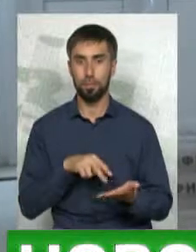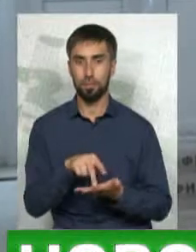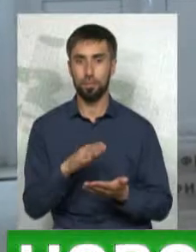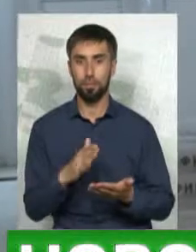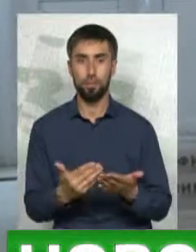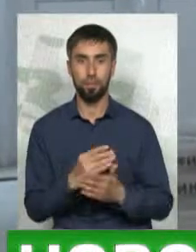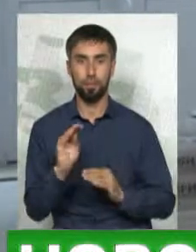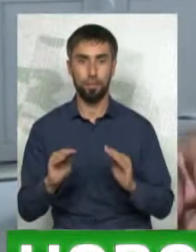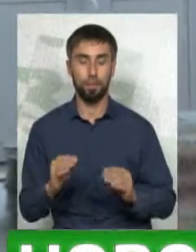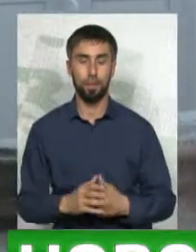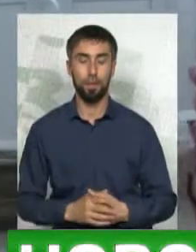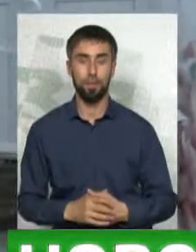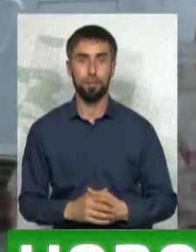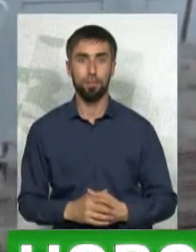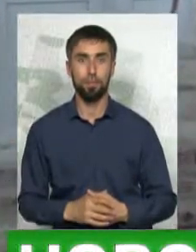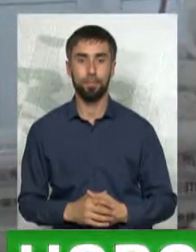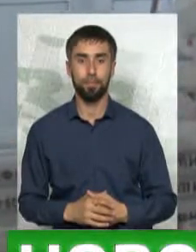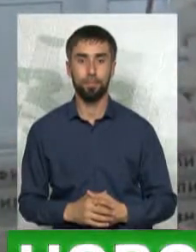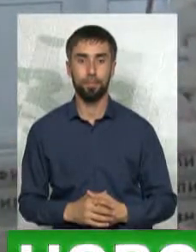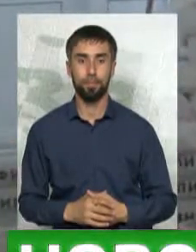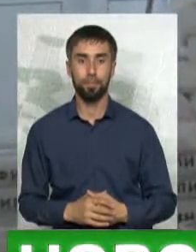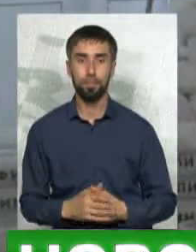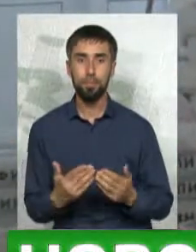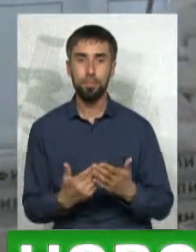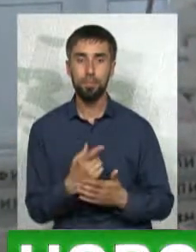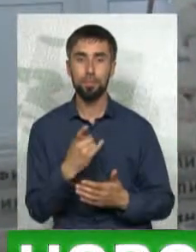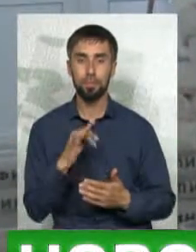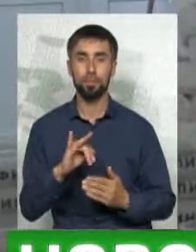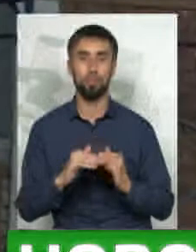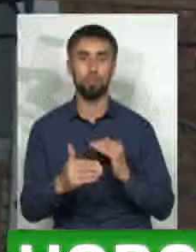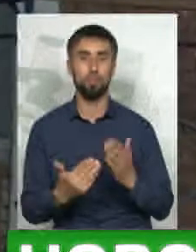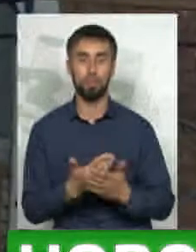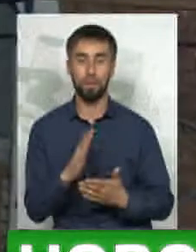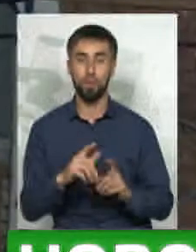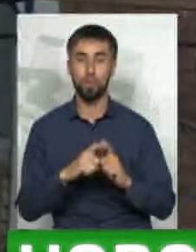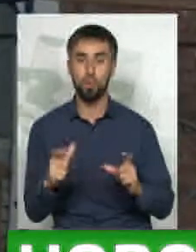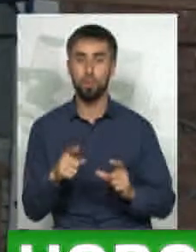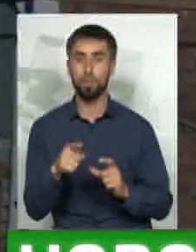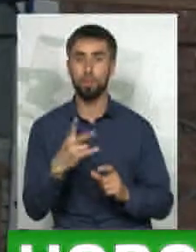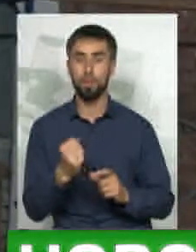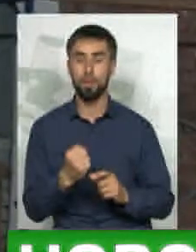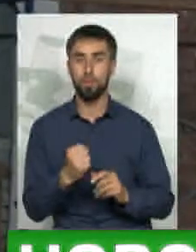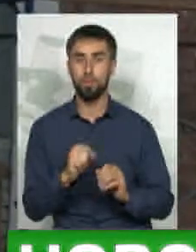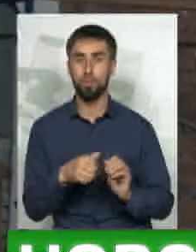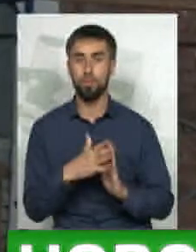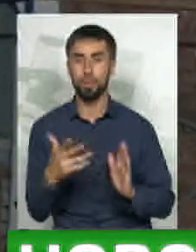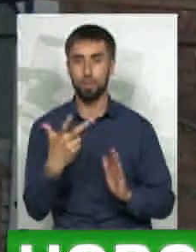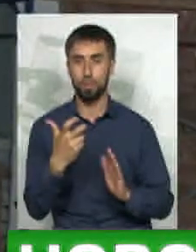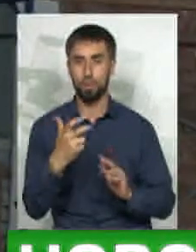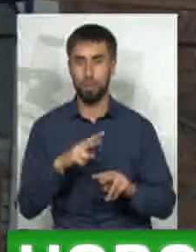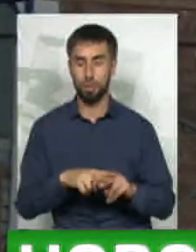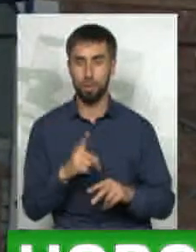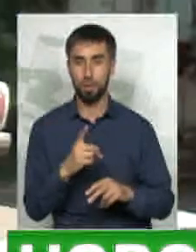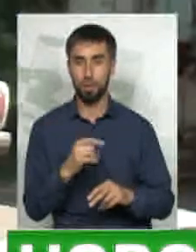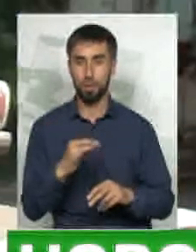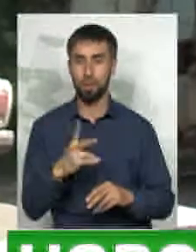новый есть, новый зонты. И лестницы все новые будут. Школа рассчитана на более 300 учащихся,